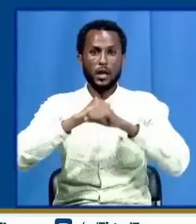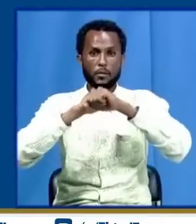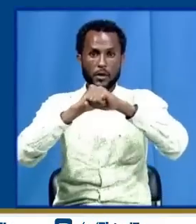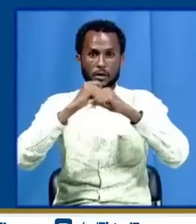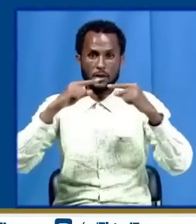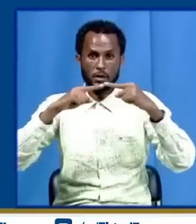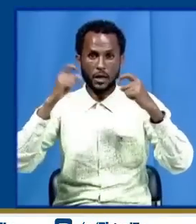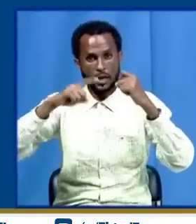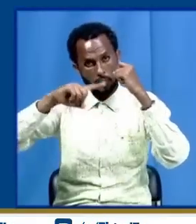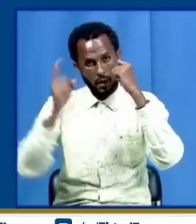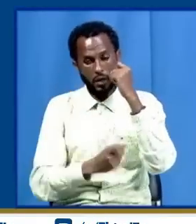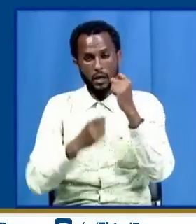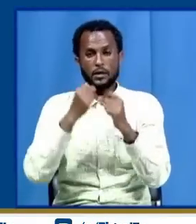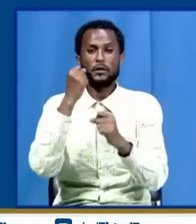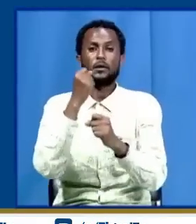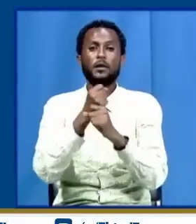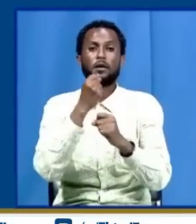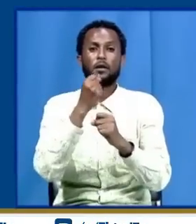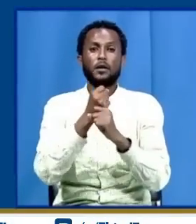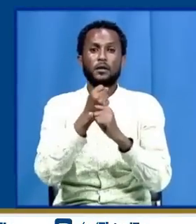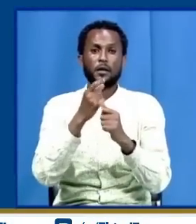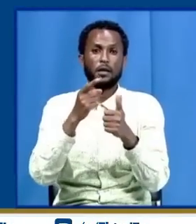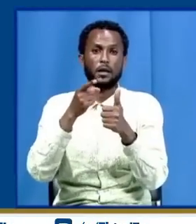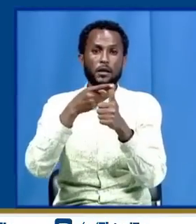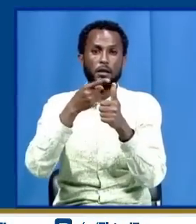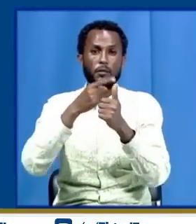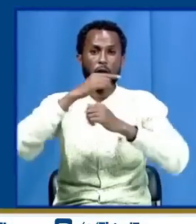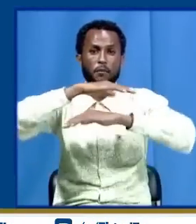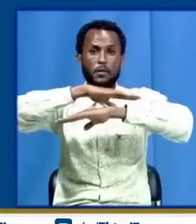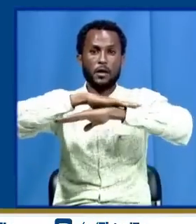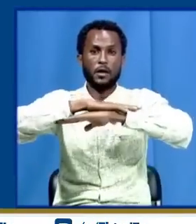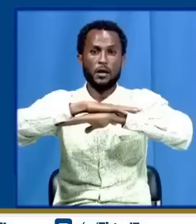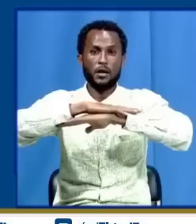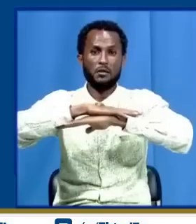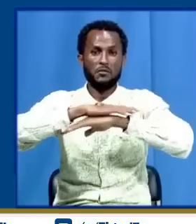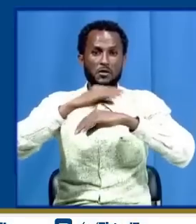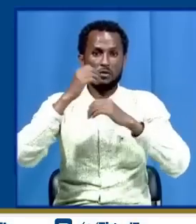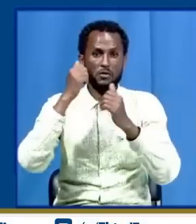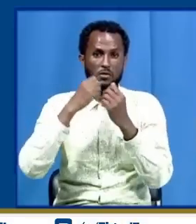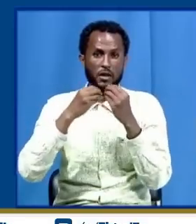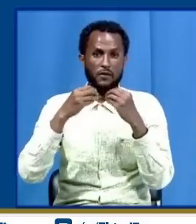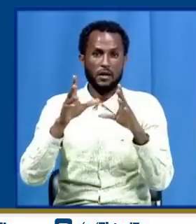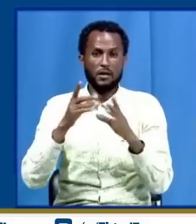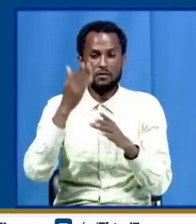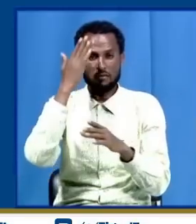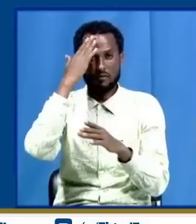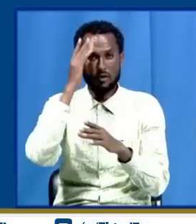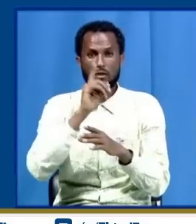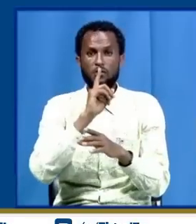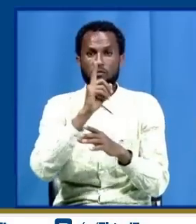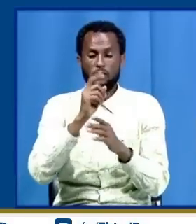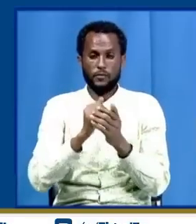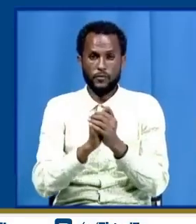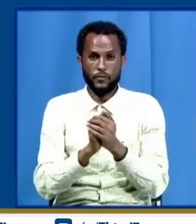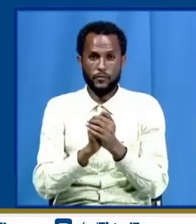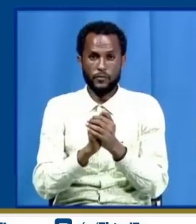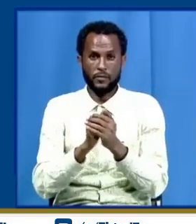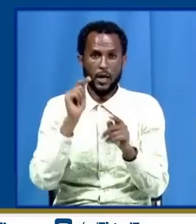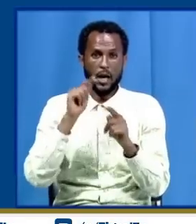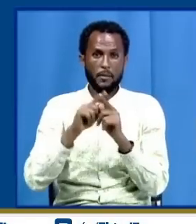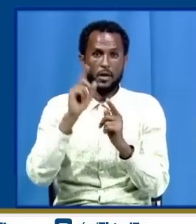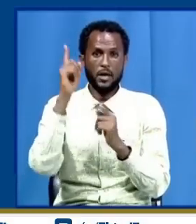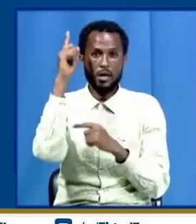ጸረ መጥቃዕትን ስርሒታት ቀዳማይ ምዕራፉ ከም ዝፈሸለ ዝፍለጥ እዩ። ካብ